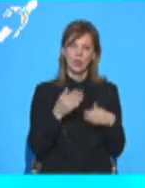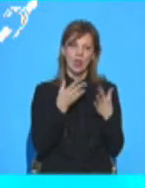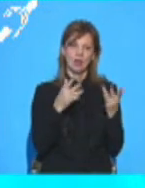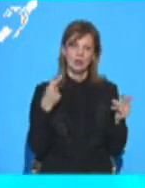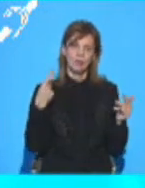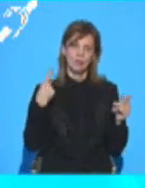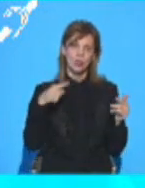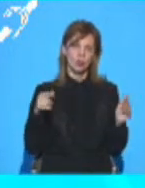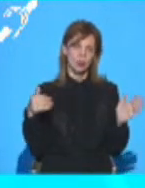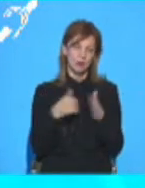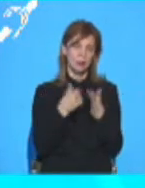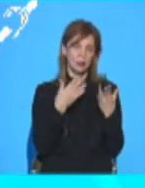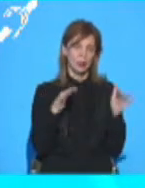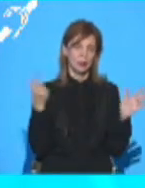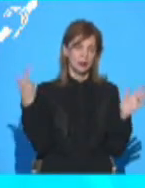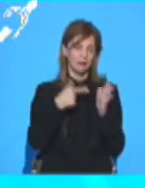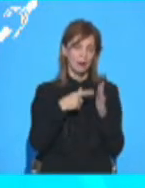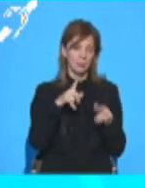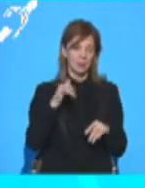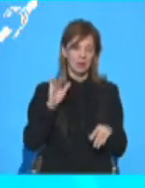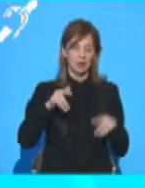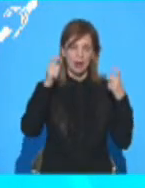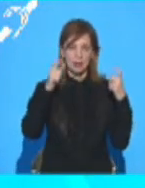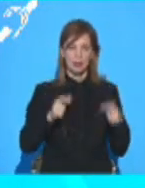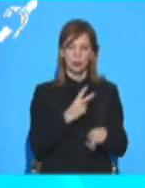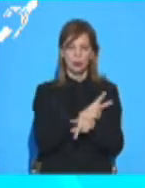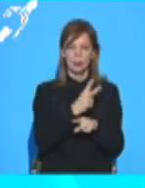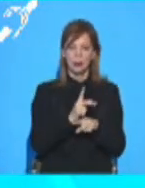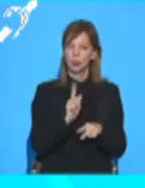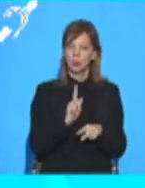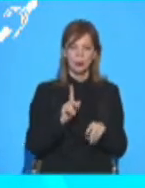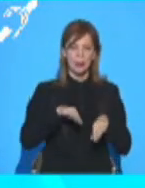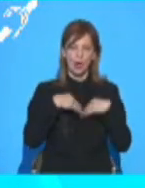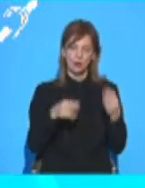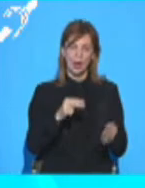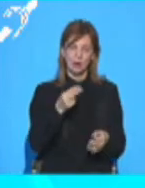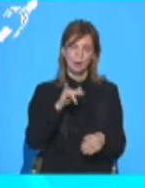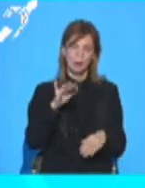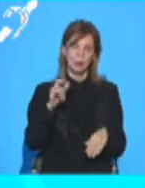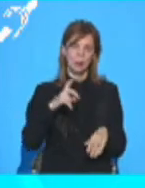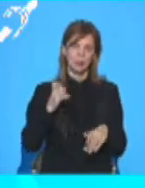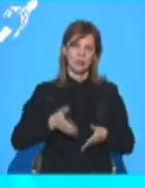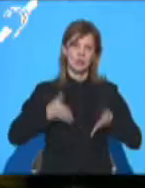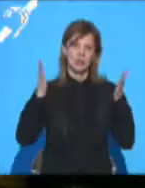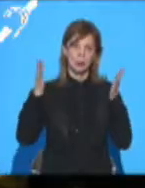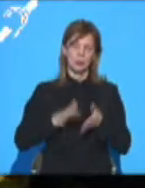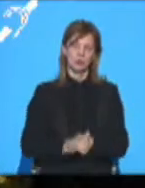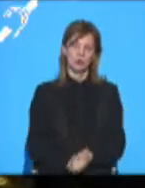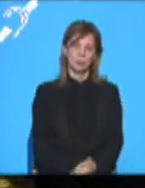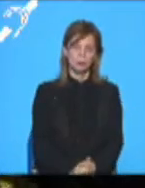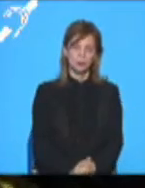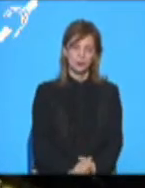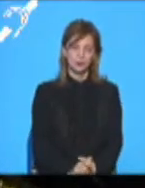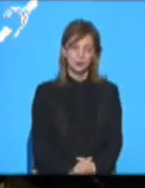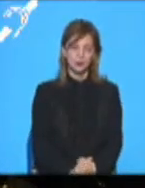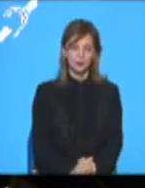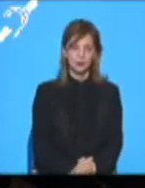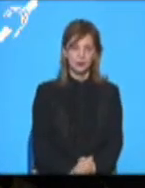câteva sute până la câteva mii de lei. La instituțiile publice nu s-au acordat prime de sărbători.